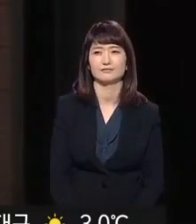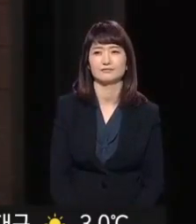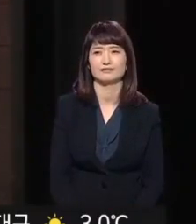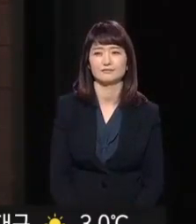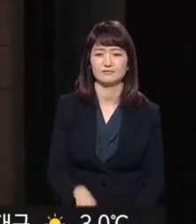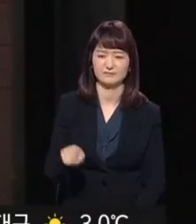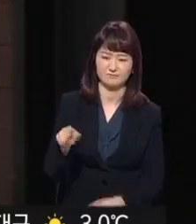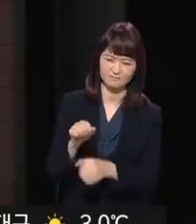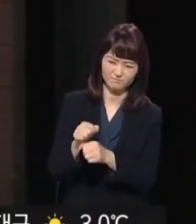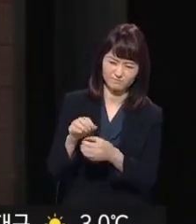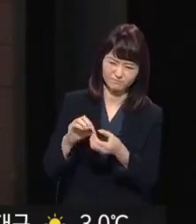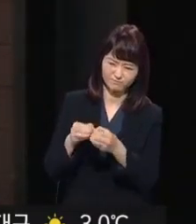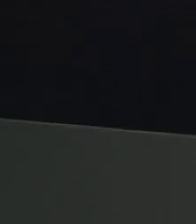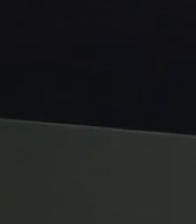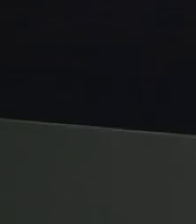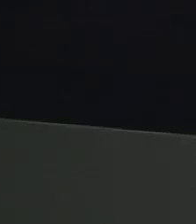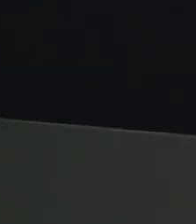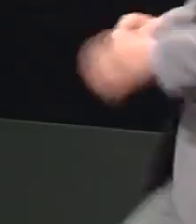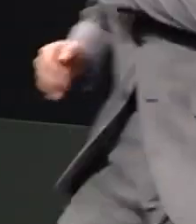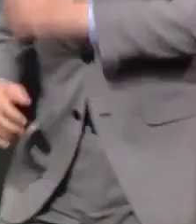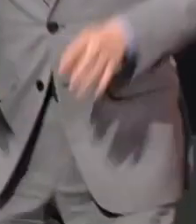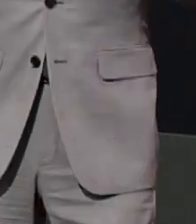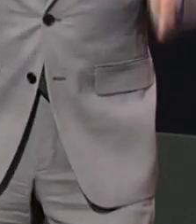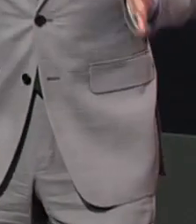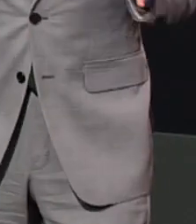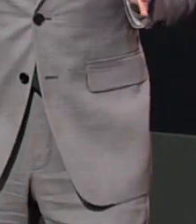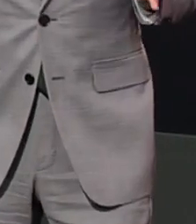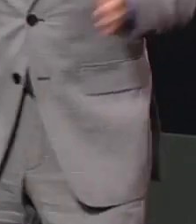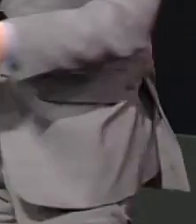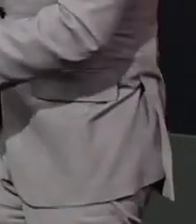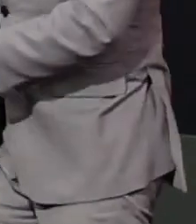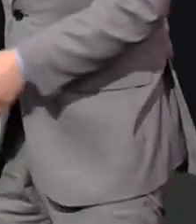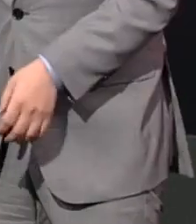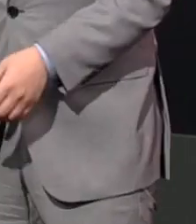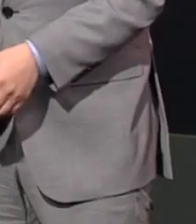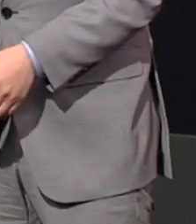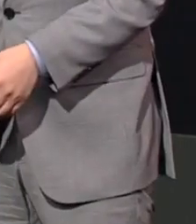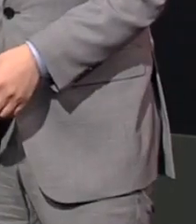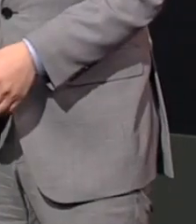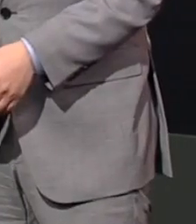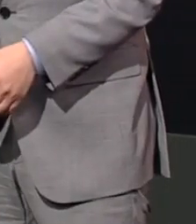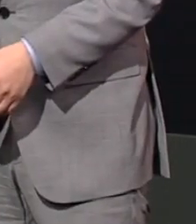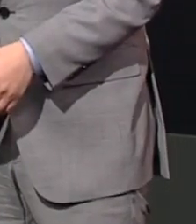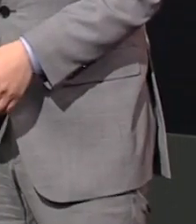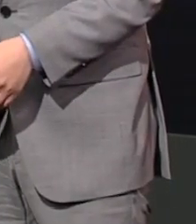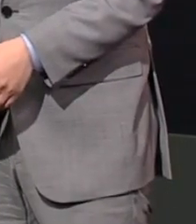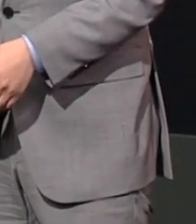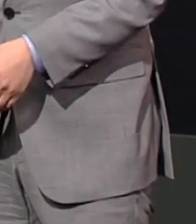주작하냐 하는데 아닙니다. 자, 아직 안 끝났습니다. 이거 눌러주세요.